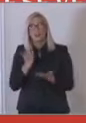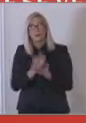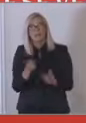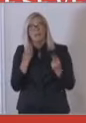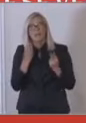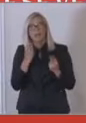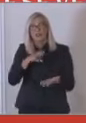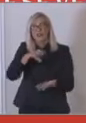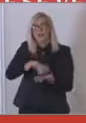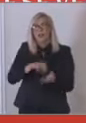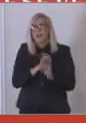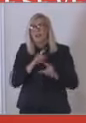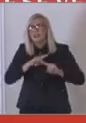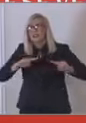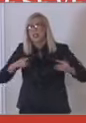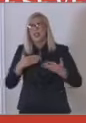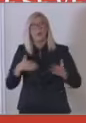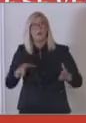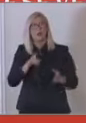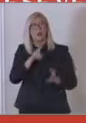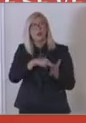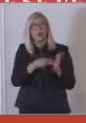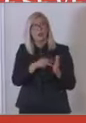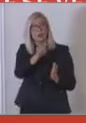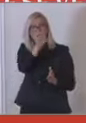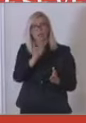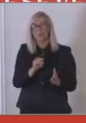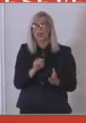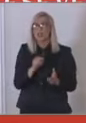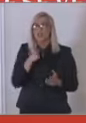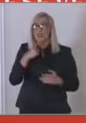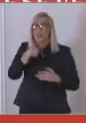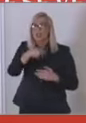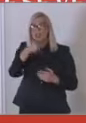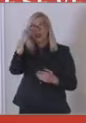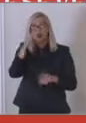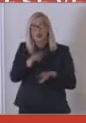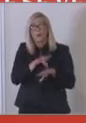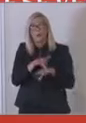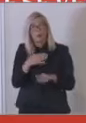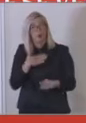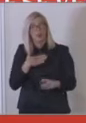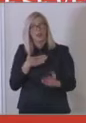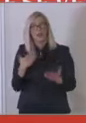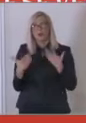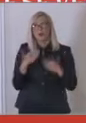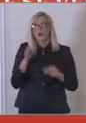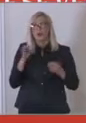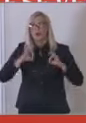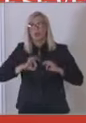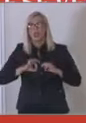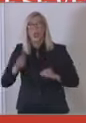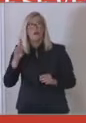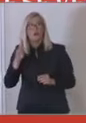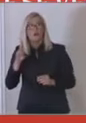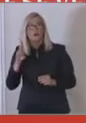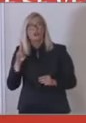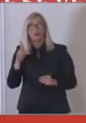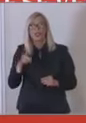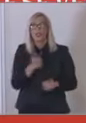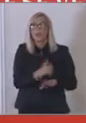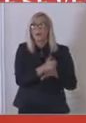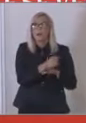jetë prioritet për rajonin pa dallim të çështjeve të hapura politike. Të premte në ardhshme do të kem takim me kryetarin Vučić